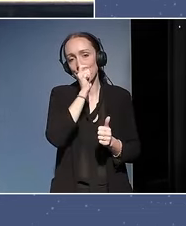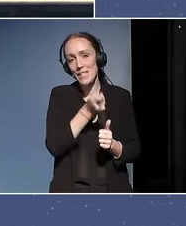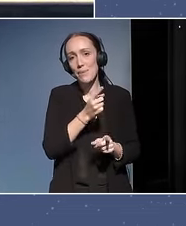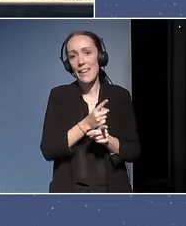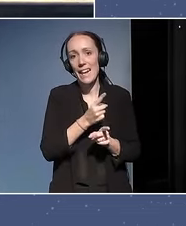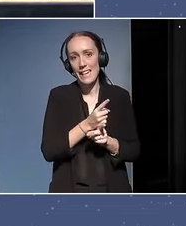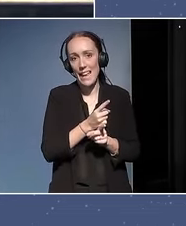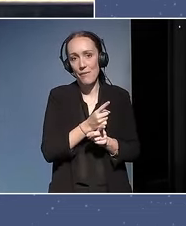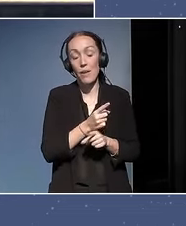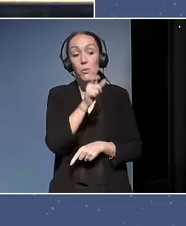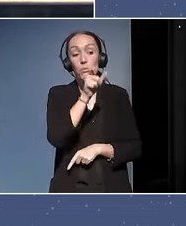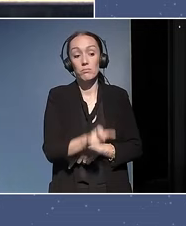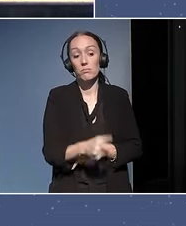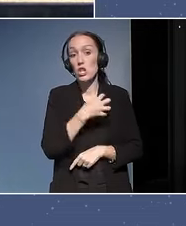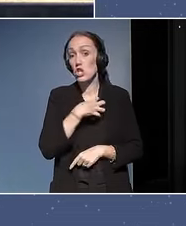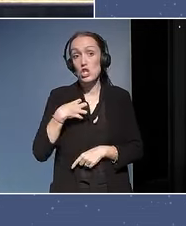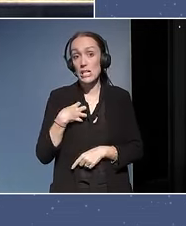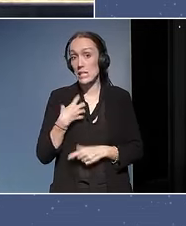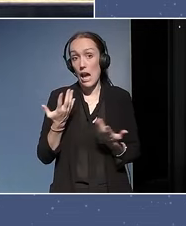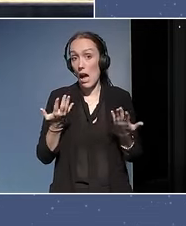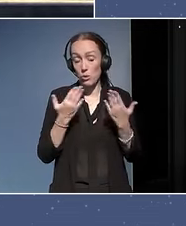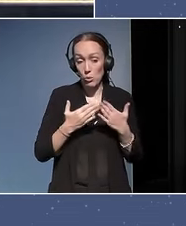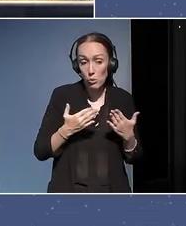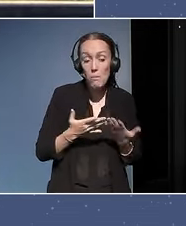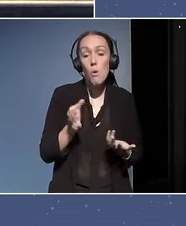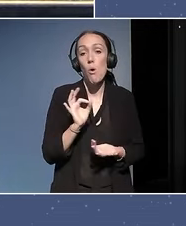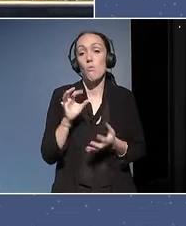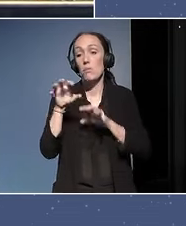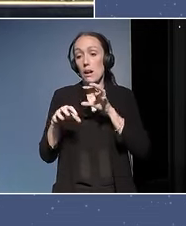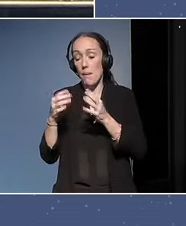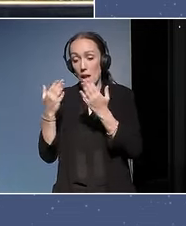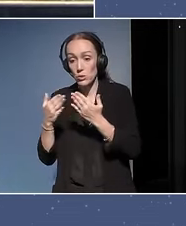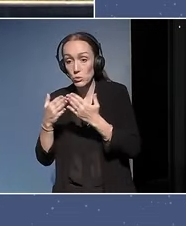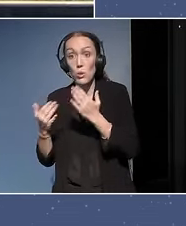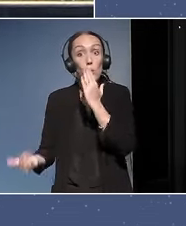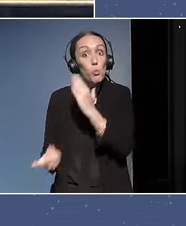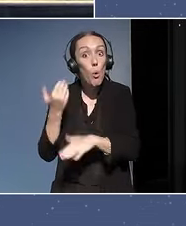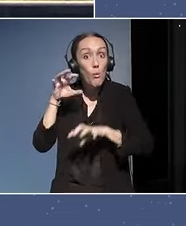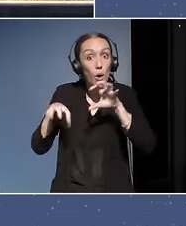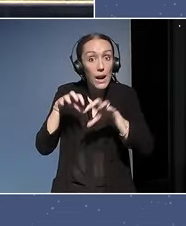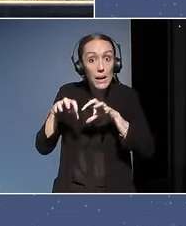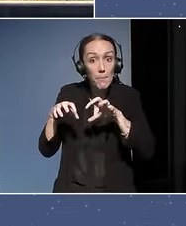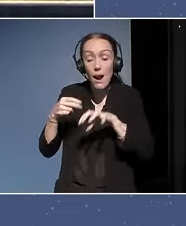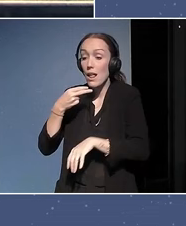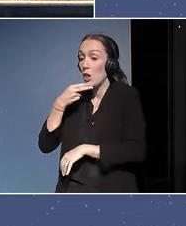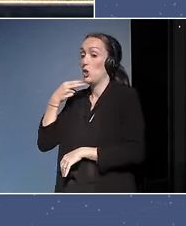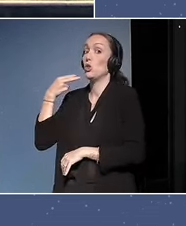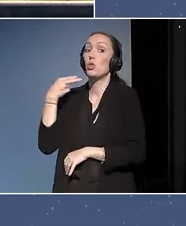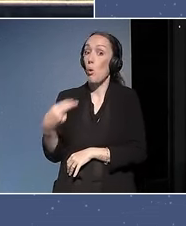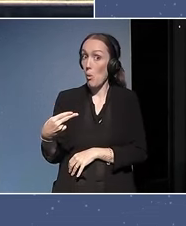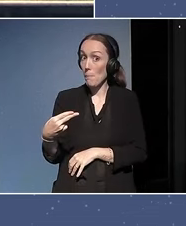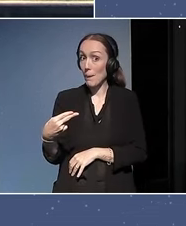quando uno scienziato anche uno zoologo Trova un nuovo animale e lo Battezza con un nome